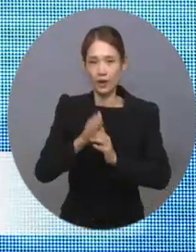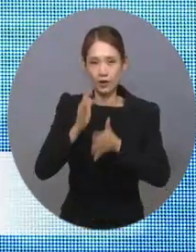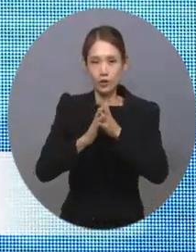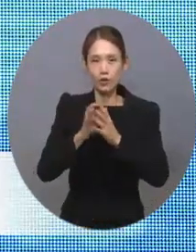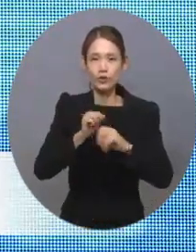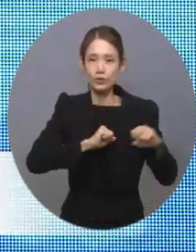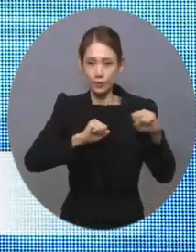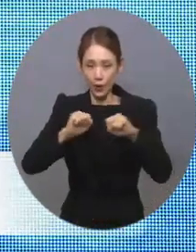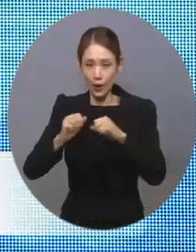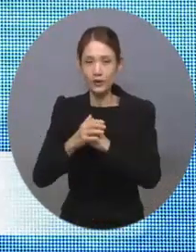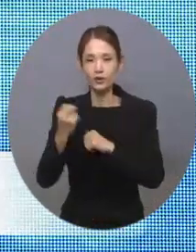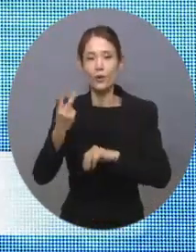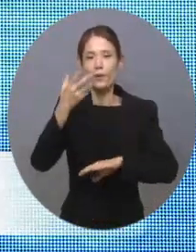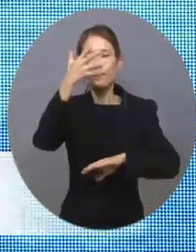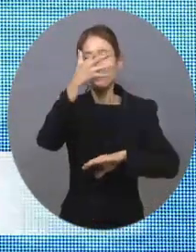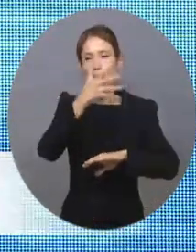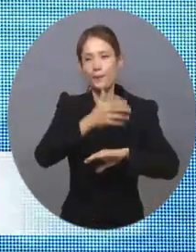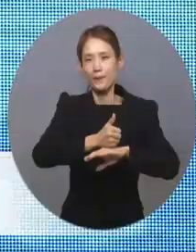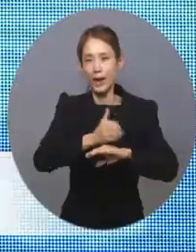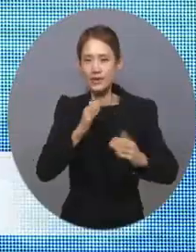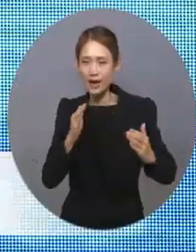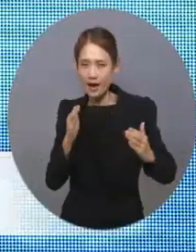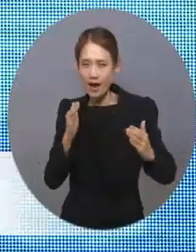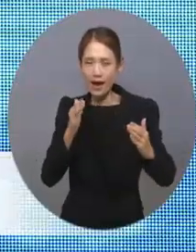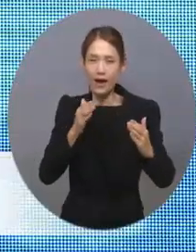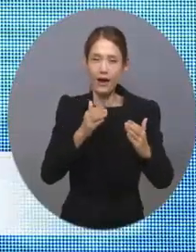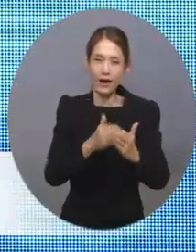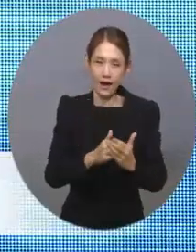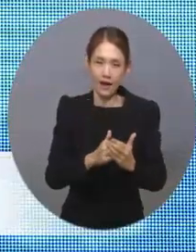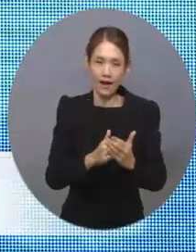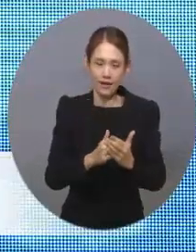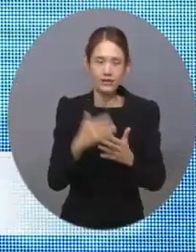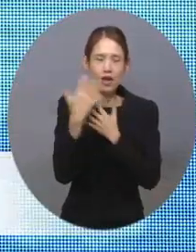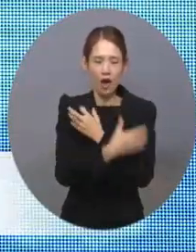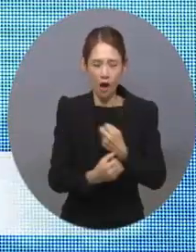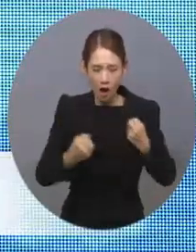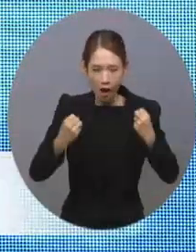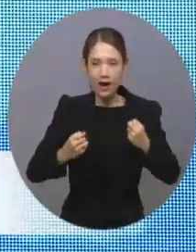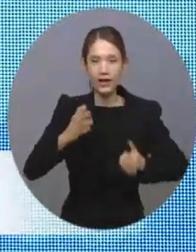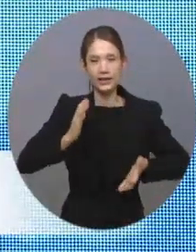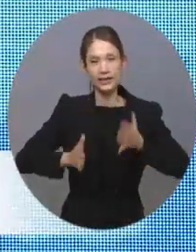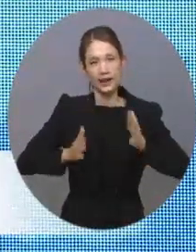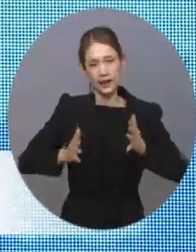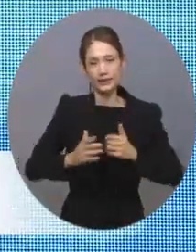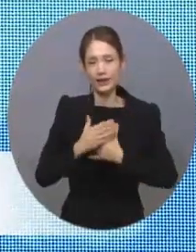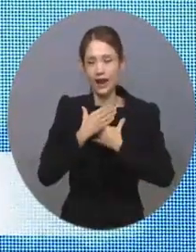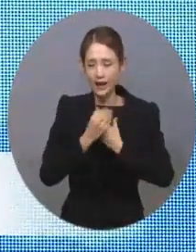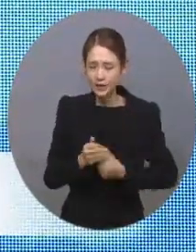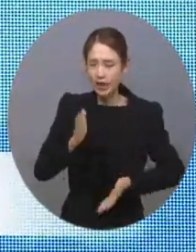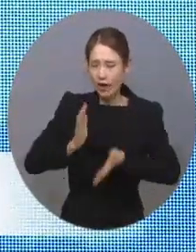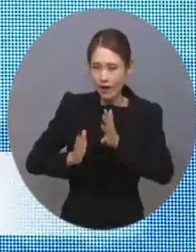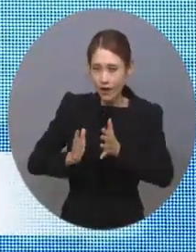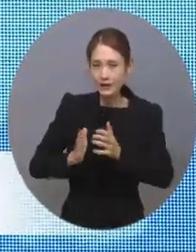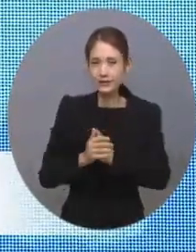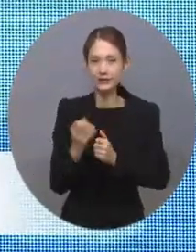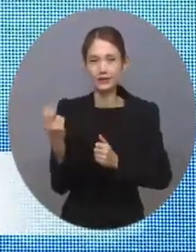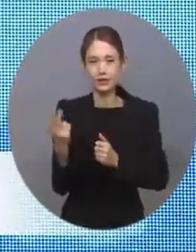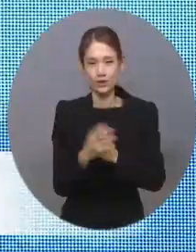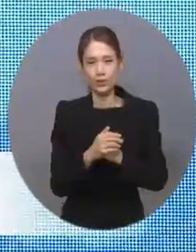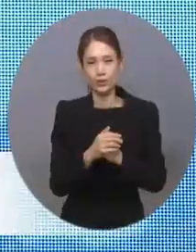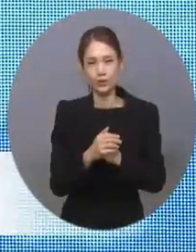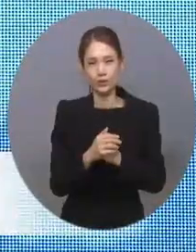무브먼트입니다. 마지막 끝나는 순간까지 건강한 레이스, 안전한 레이스,